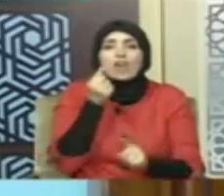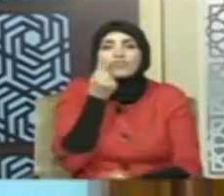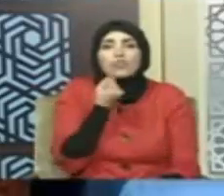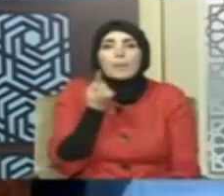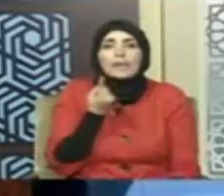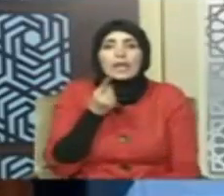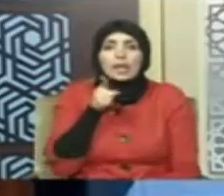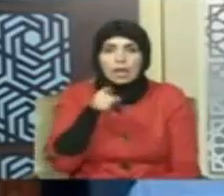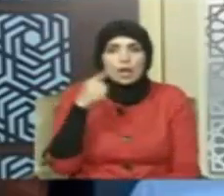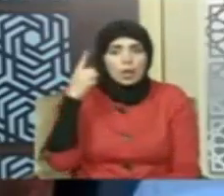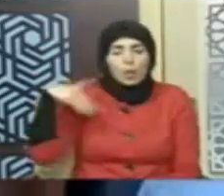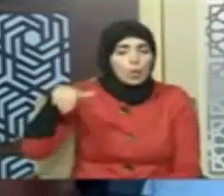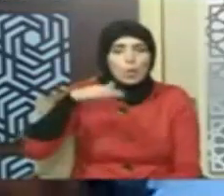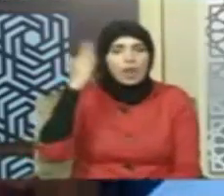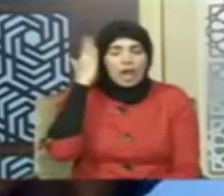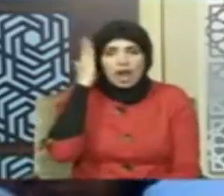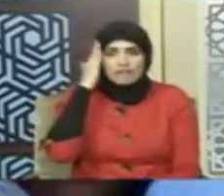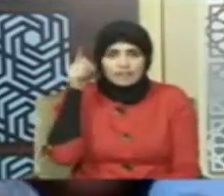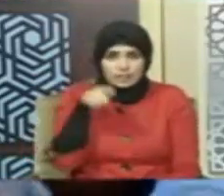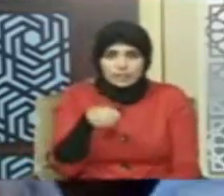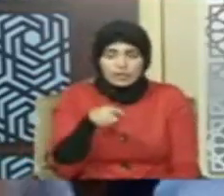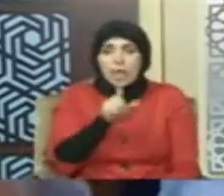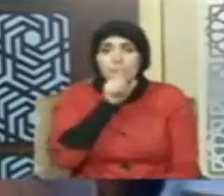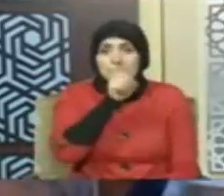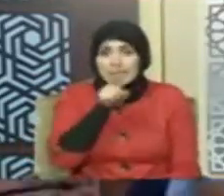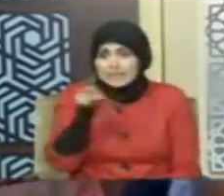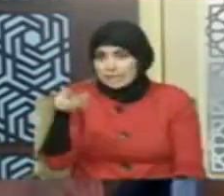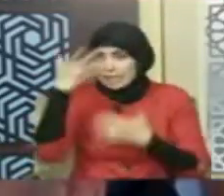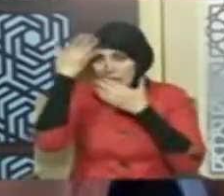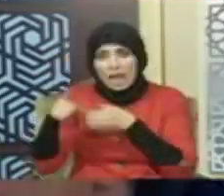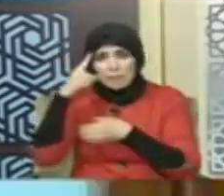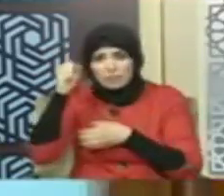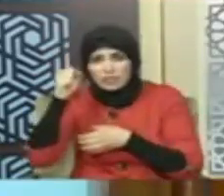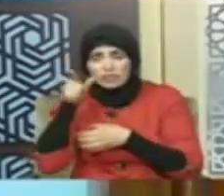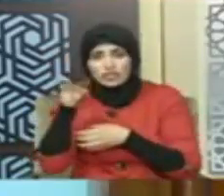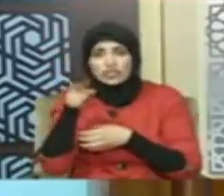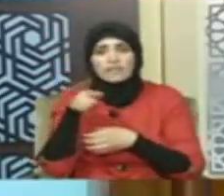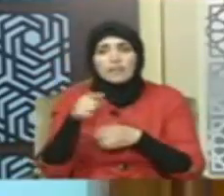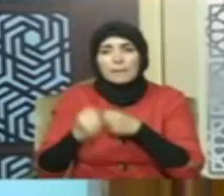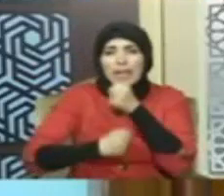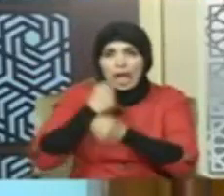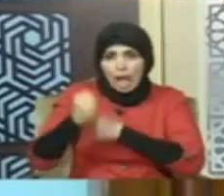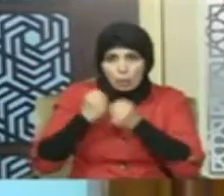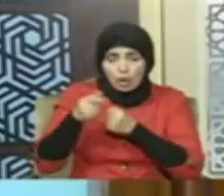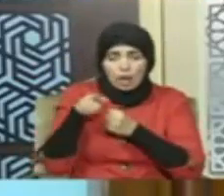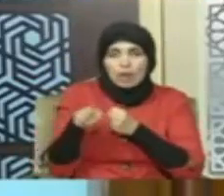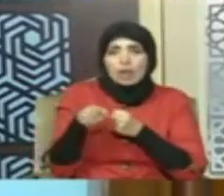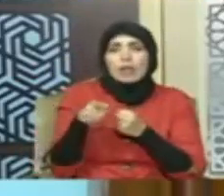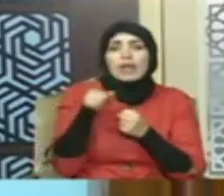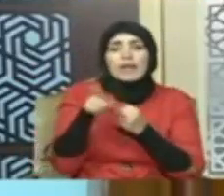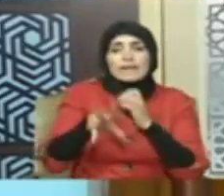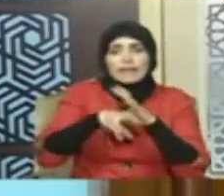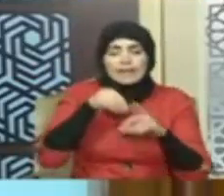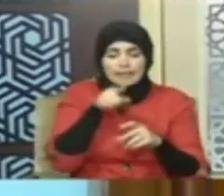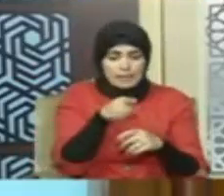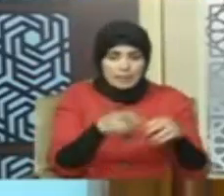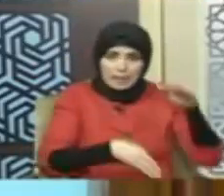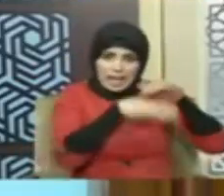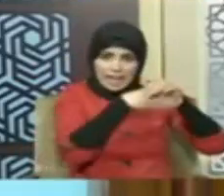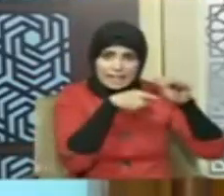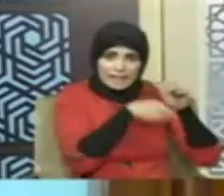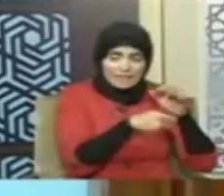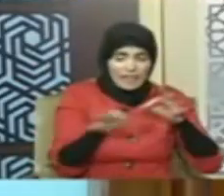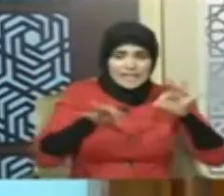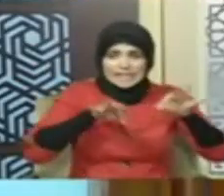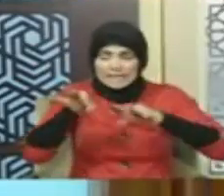الذي نحمله على رؤوسنا. أما تلك الجماعات التي كانت تحاول أن تستخدم الاعتكاف